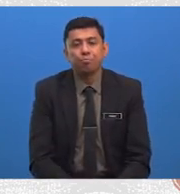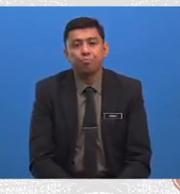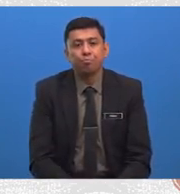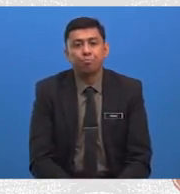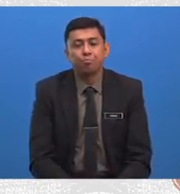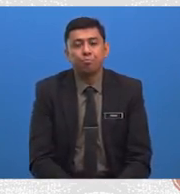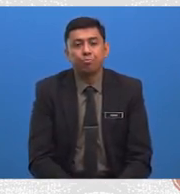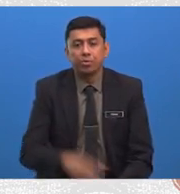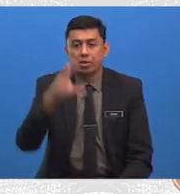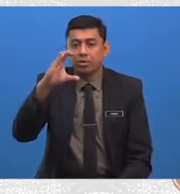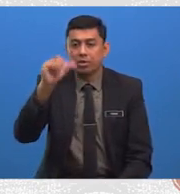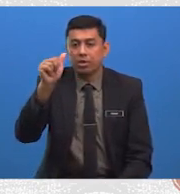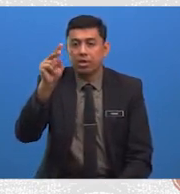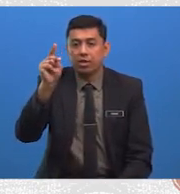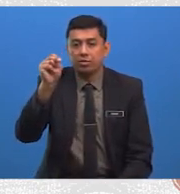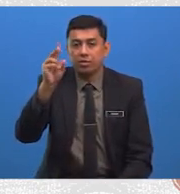candi